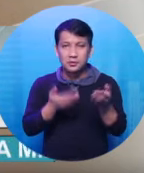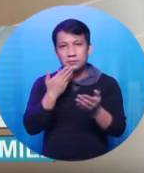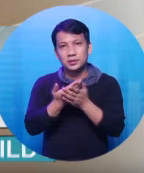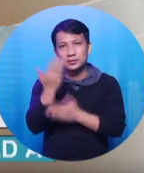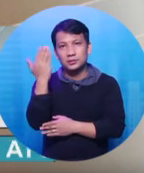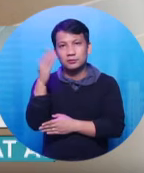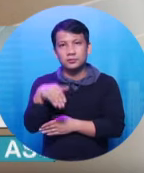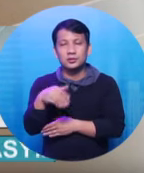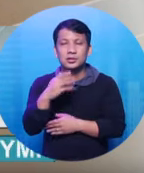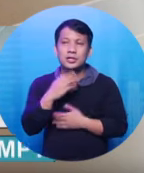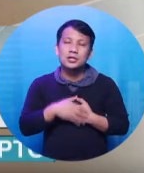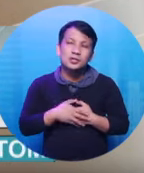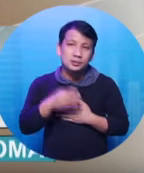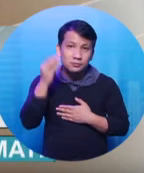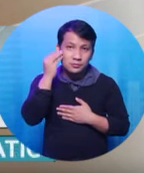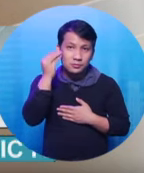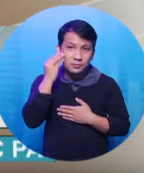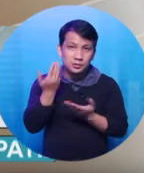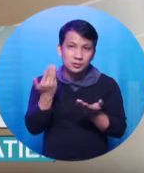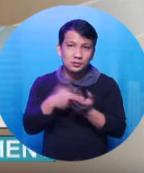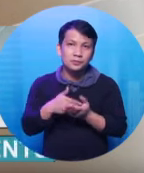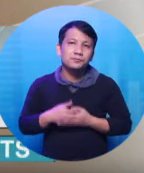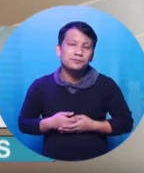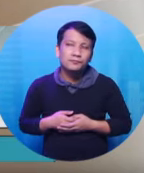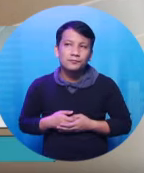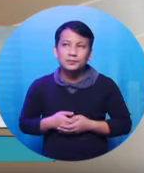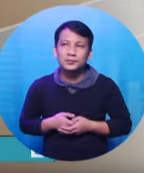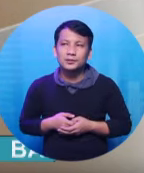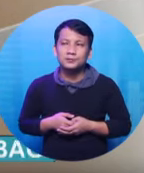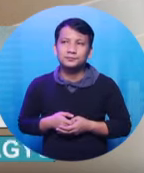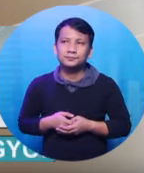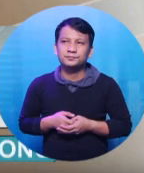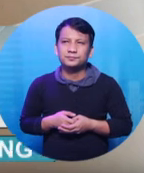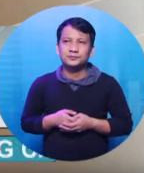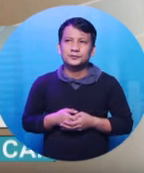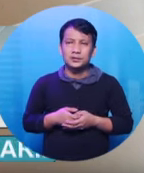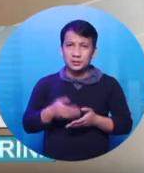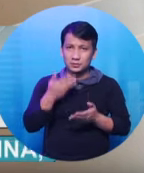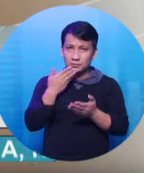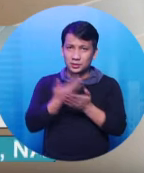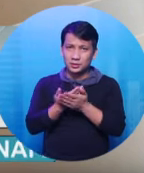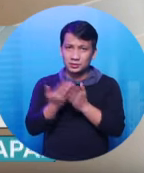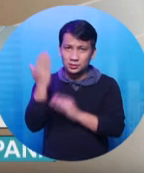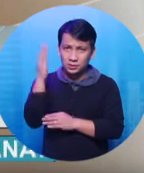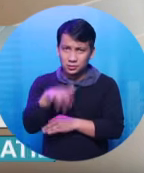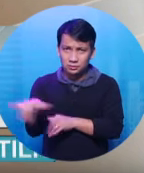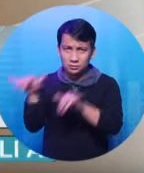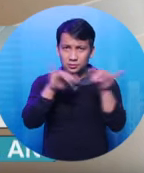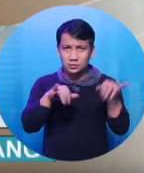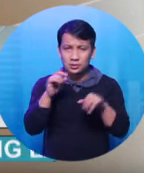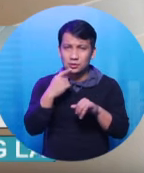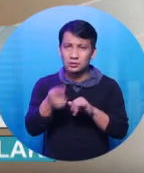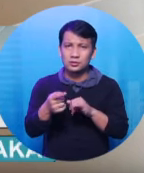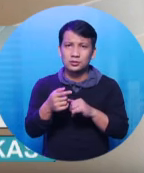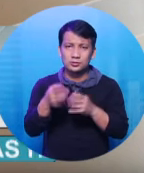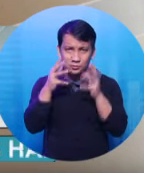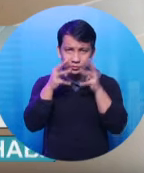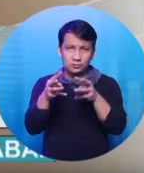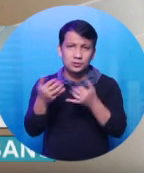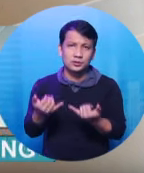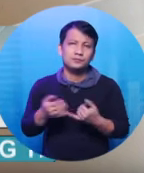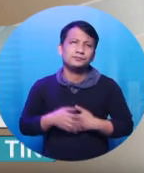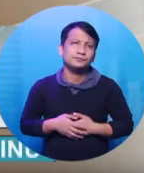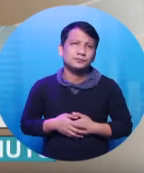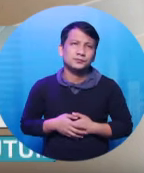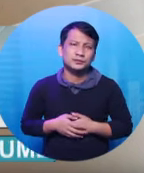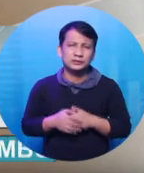magandang tanghali po ulit. Magandang tanghali po, Idol. Magandang tanghali po sa inyong lahat ng